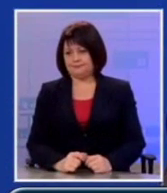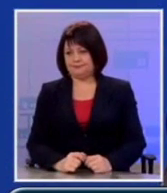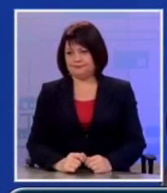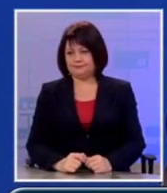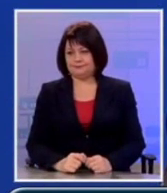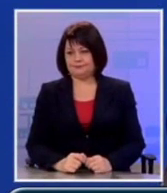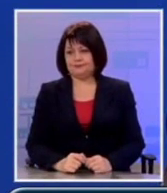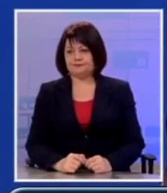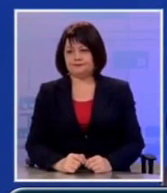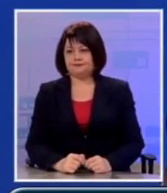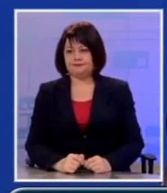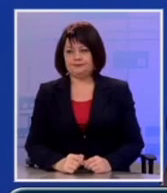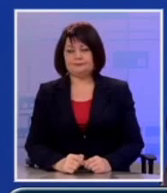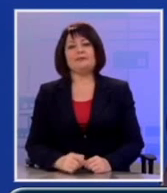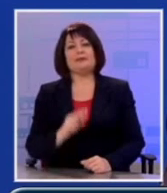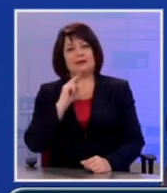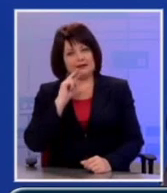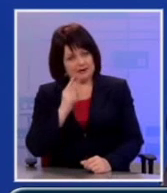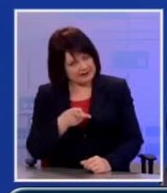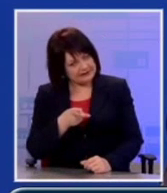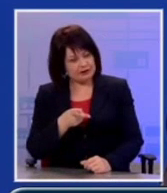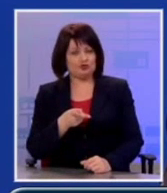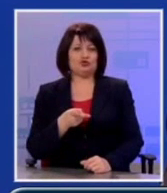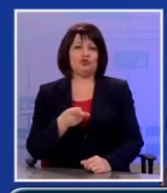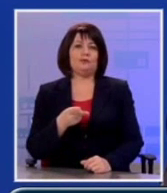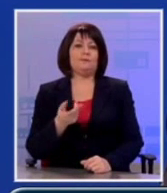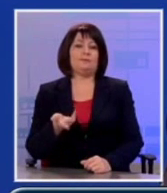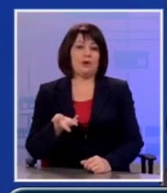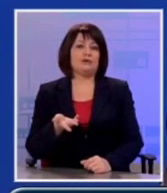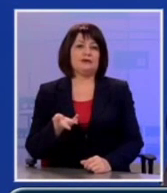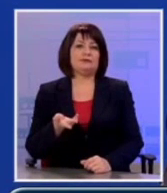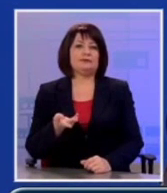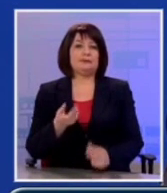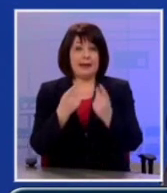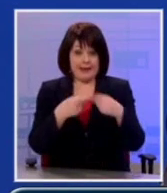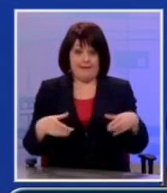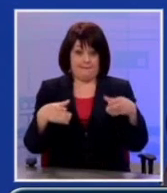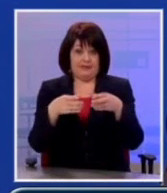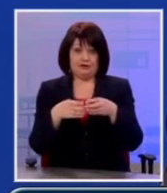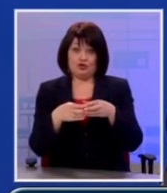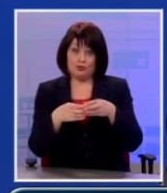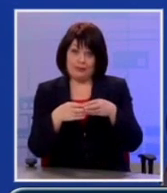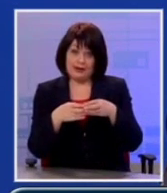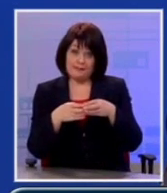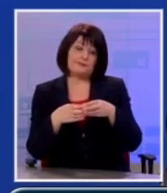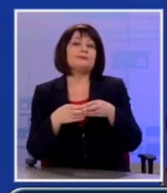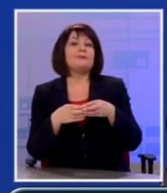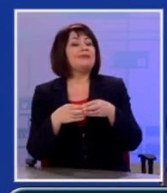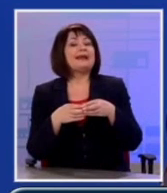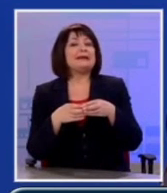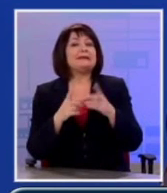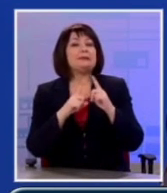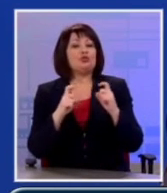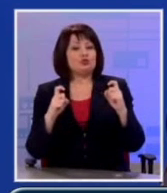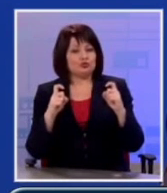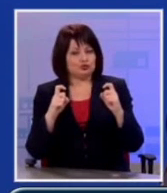Θα σας απαντήσω, κύριε Τσιμπίδα, ότι θα είναι μια επιτροπή που θα αποτελείται